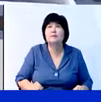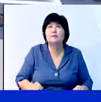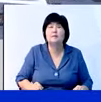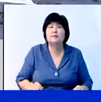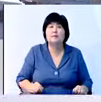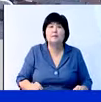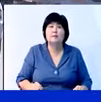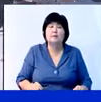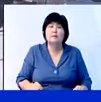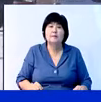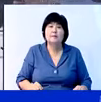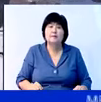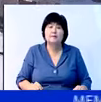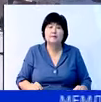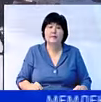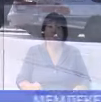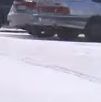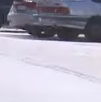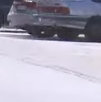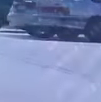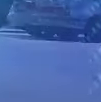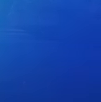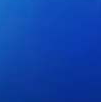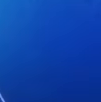Төрехан Қожахметов, Қызылорда телеарнасы, Шел ауданынан.